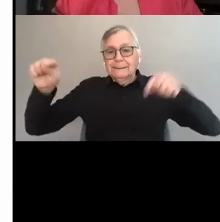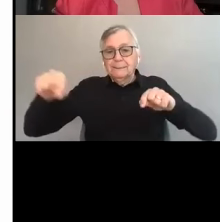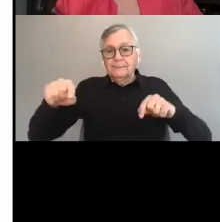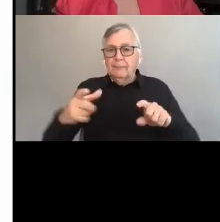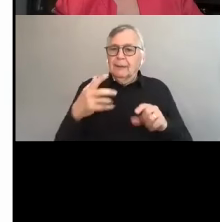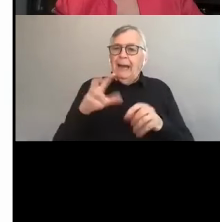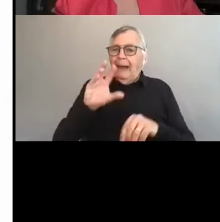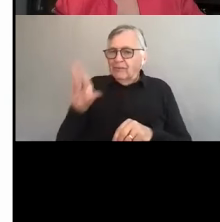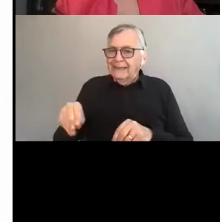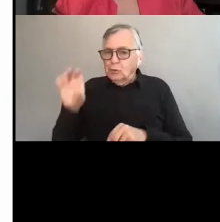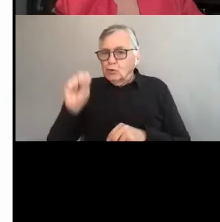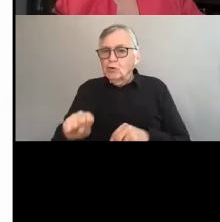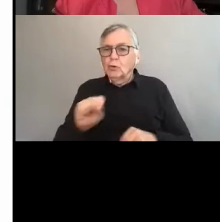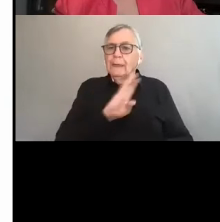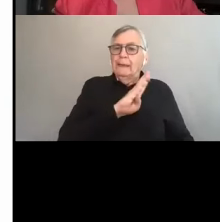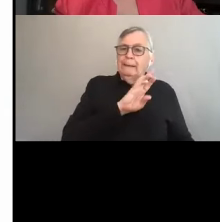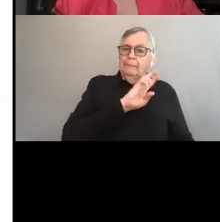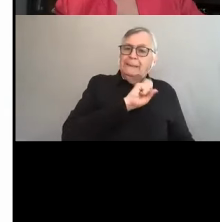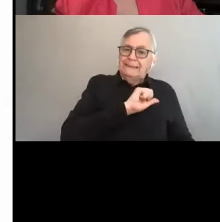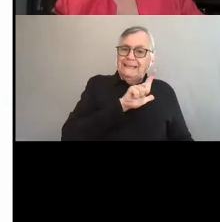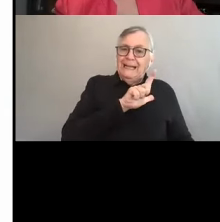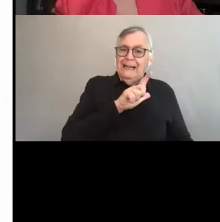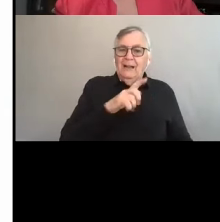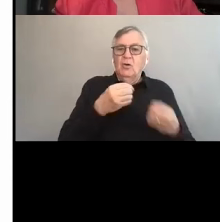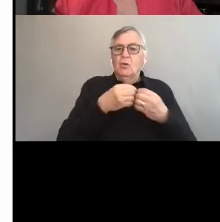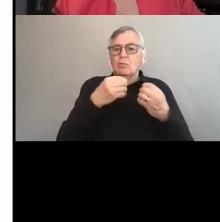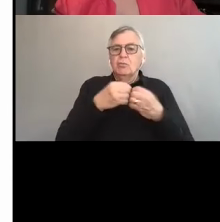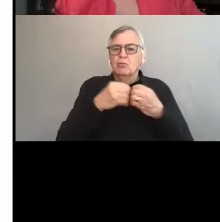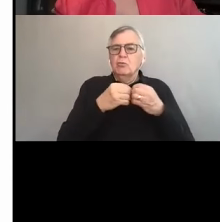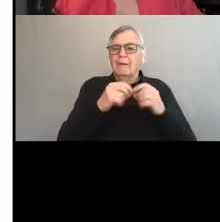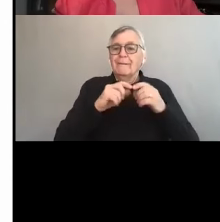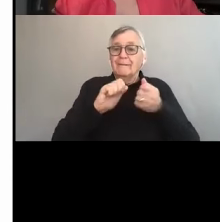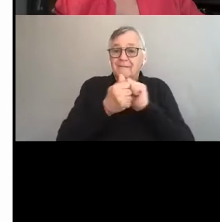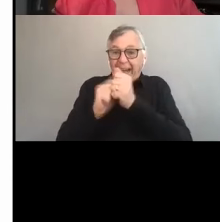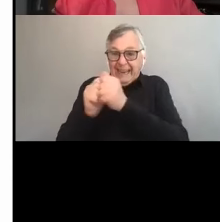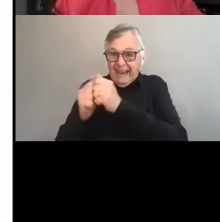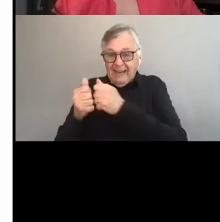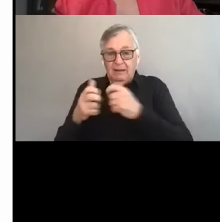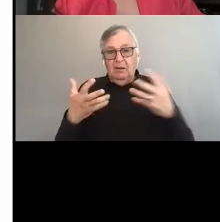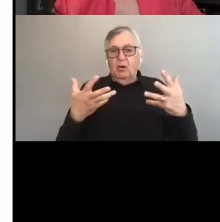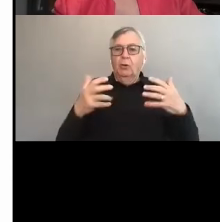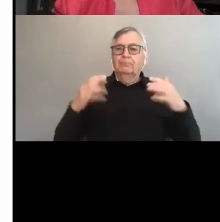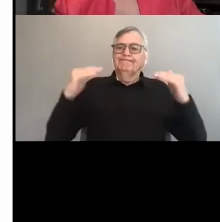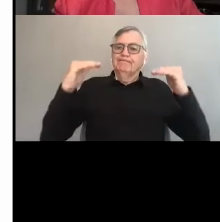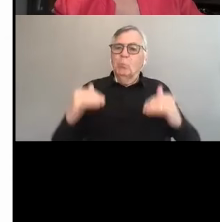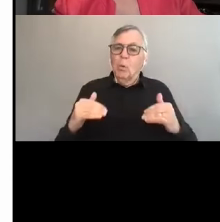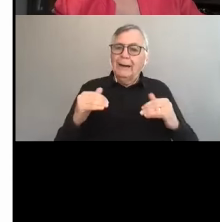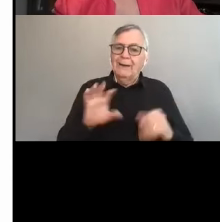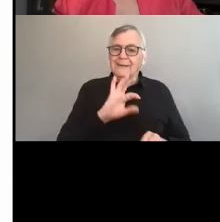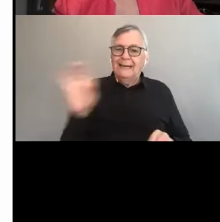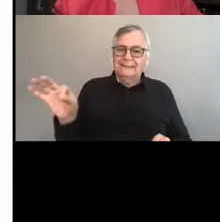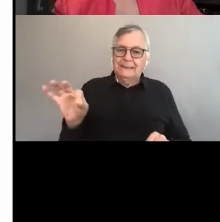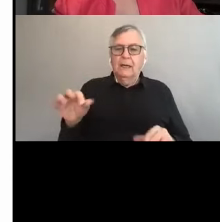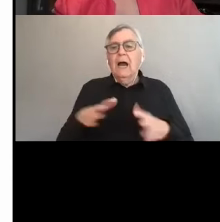en Afrique du Sud, au Brésil, donc ils ont eu à faire face aux fameux variants, où là, l'efficacité est moindre. Et puis, donc,